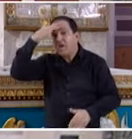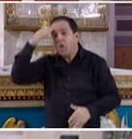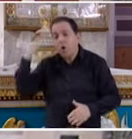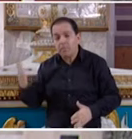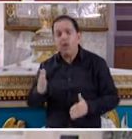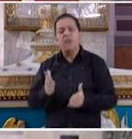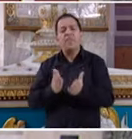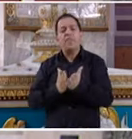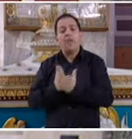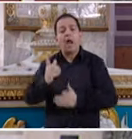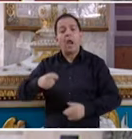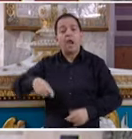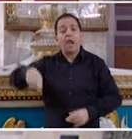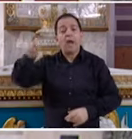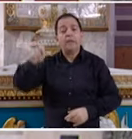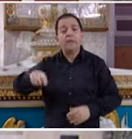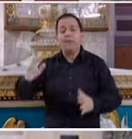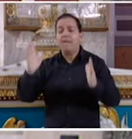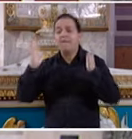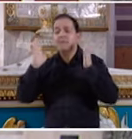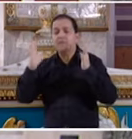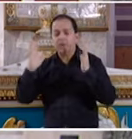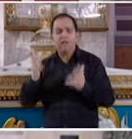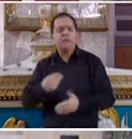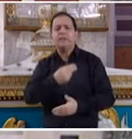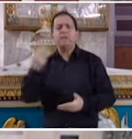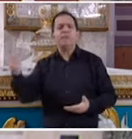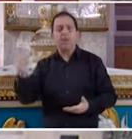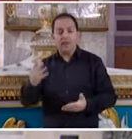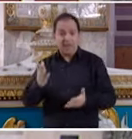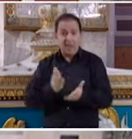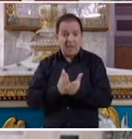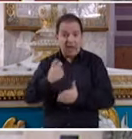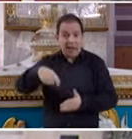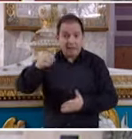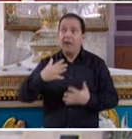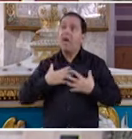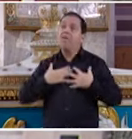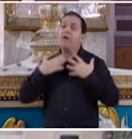Θεία Λατρεία, η οποία κατά βάση είναι ευχαριστία, η Θεία Ευχαριστία του Θεού.